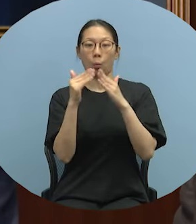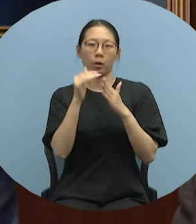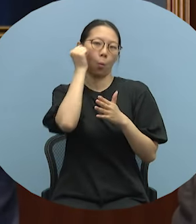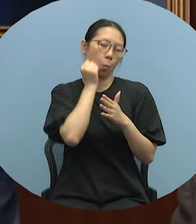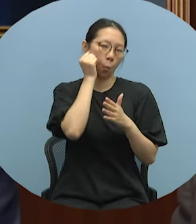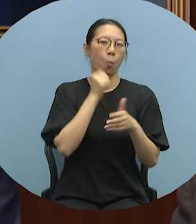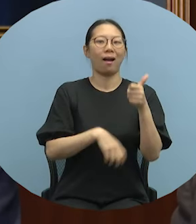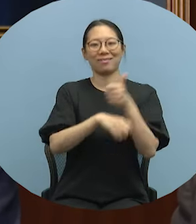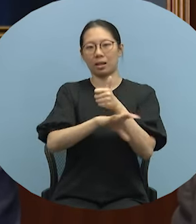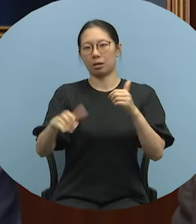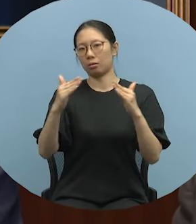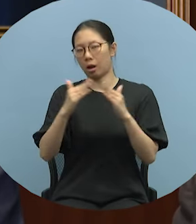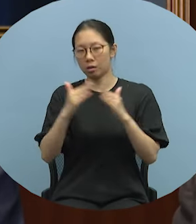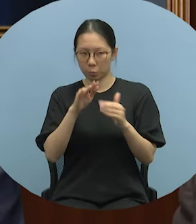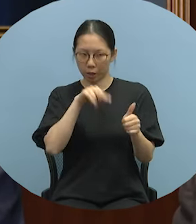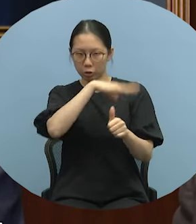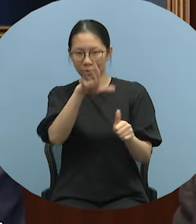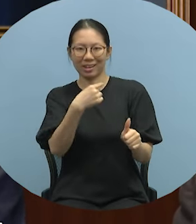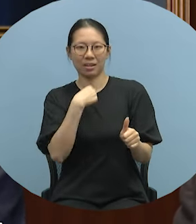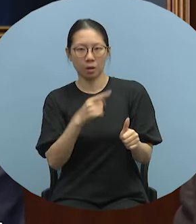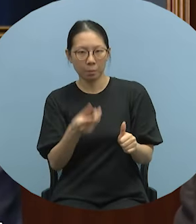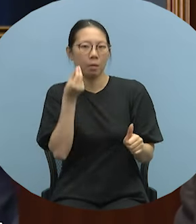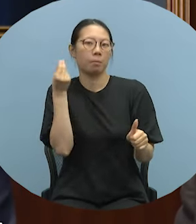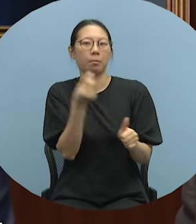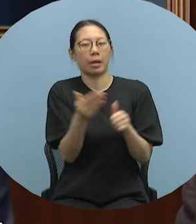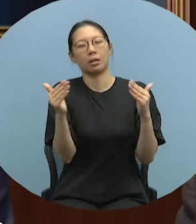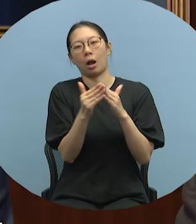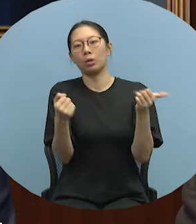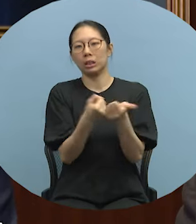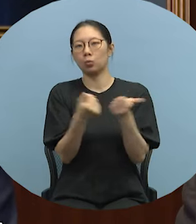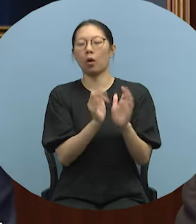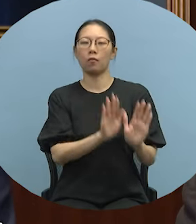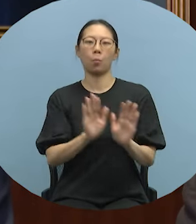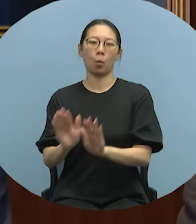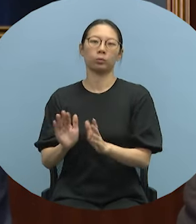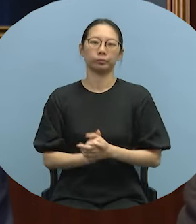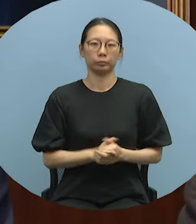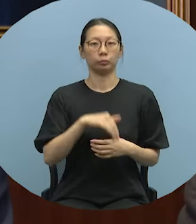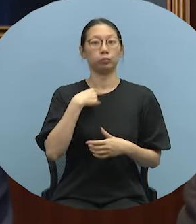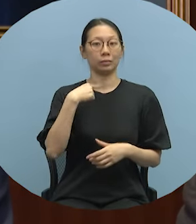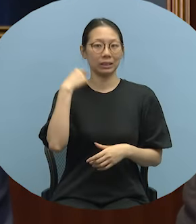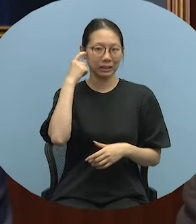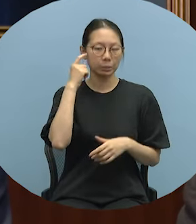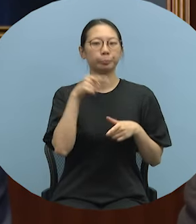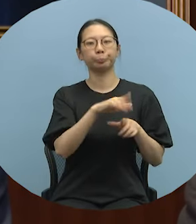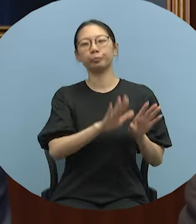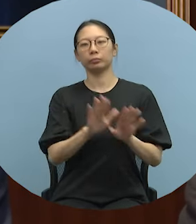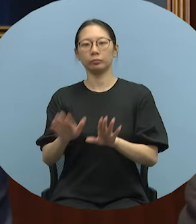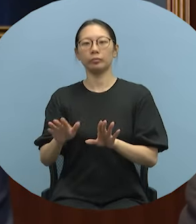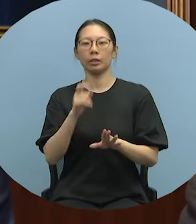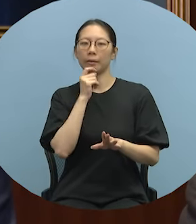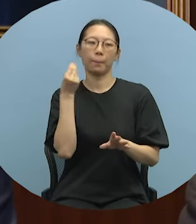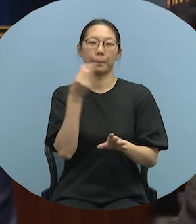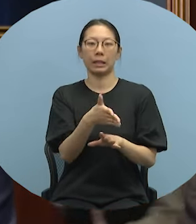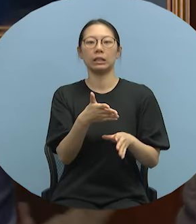基層家庭，並按佢哋嘅需要提供唔同嘅家居支援服務。我知道咧呢一類嘅服務咧已經超